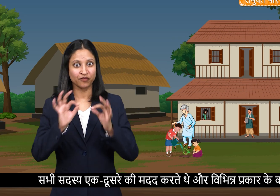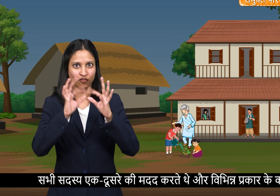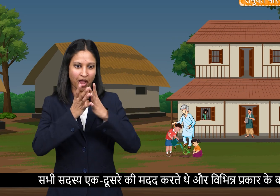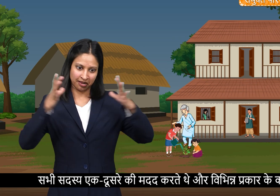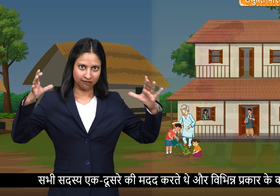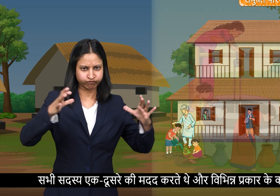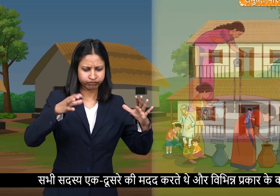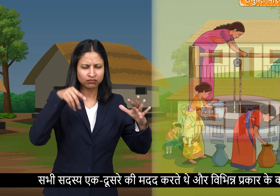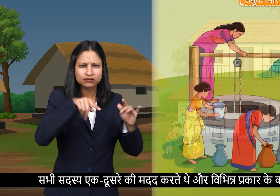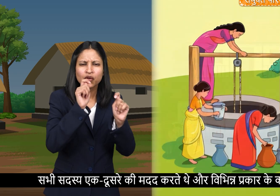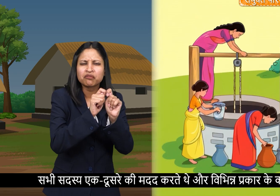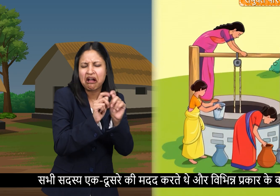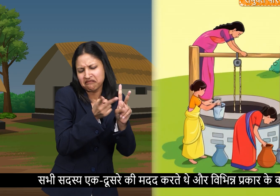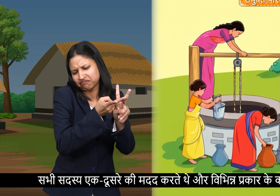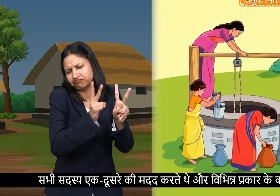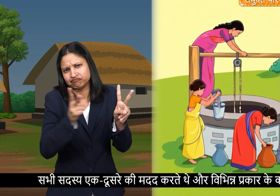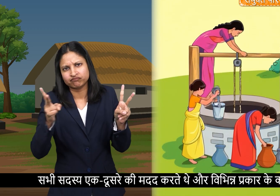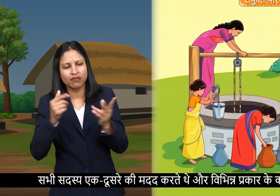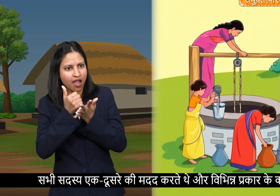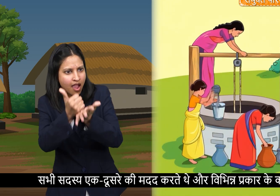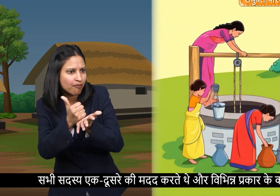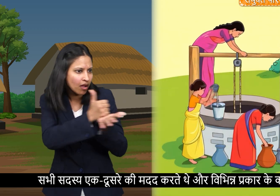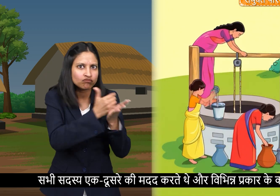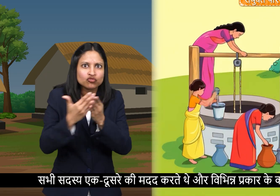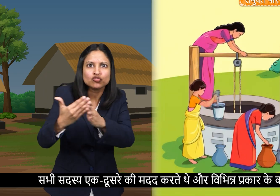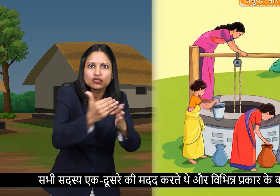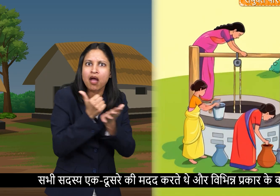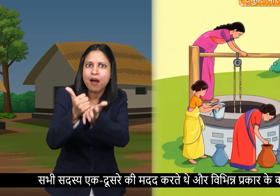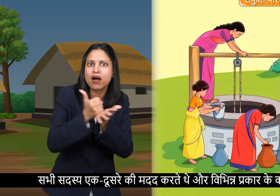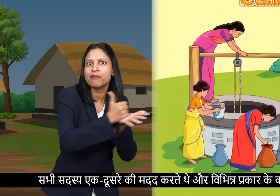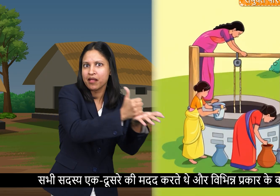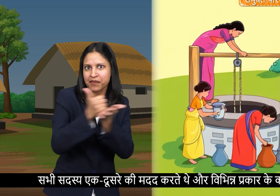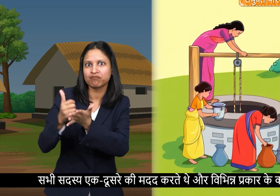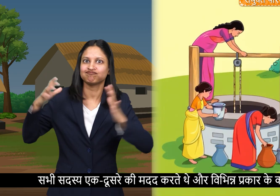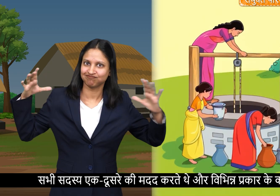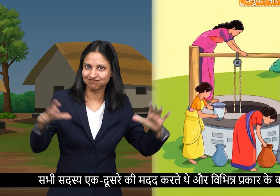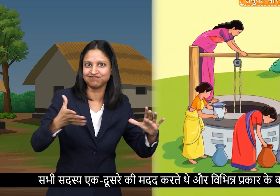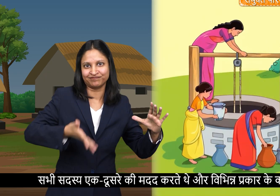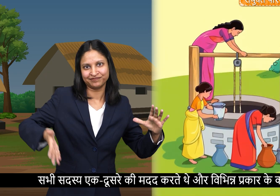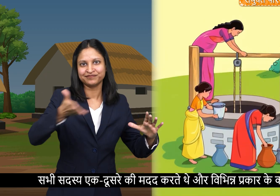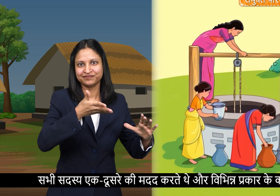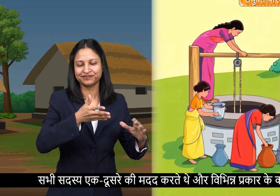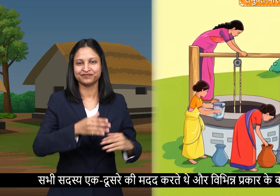सभी सदस्य एक दूसरे की मदद करते थे और विभिन्न प्रकार के काम एक साथ करते थे।